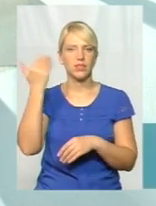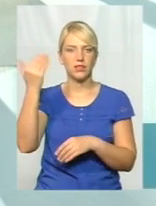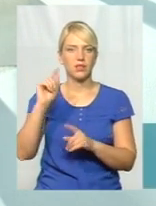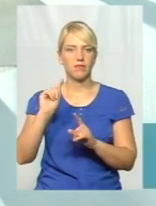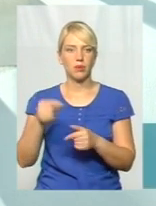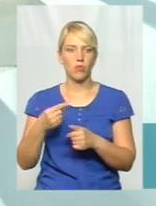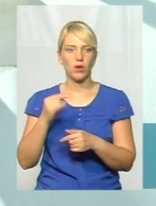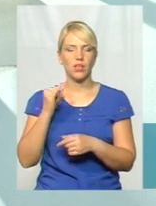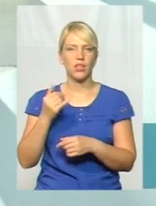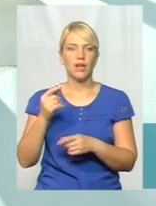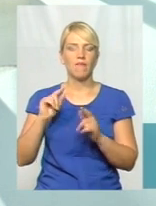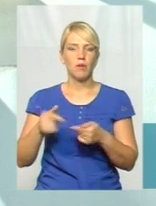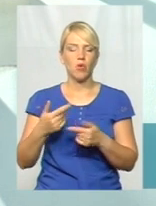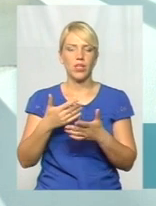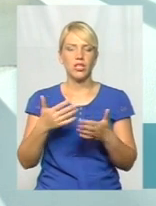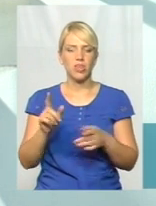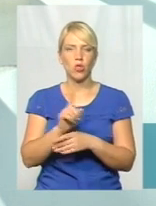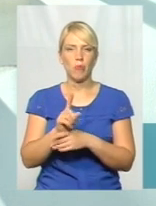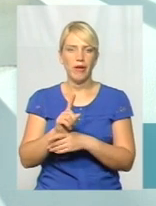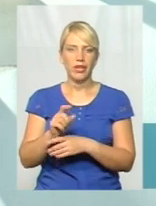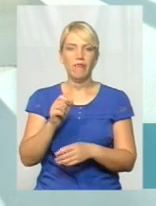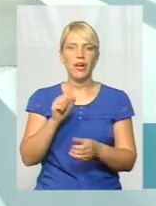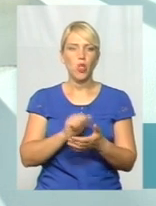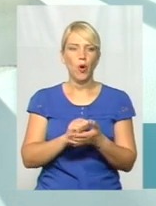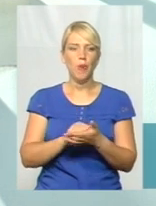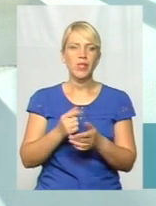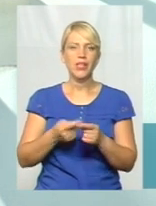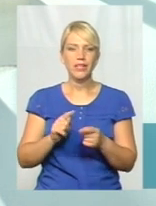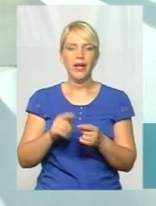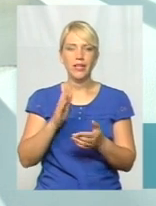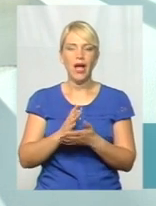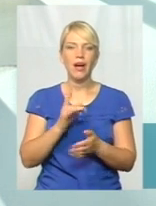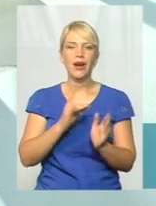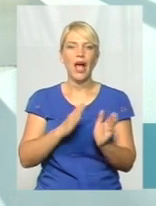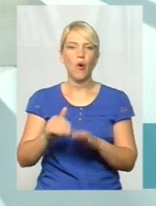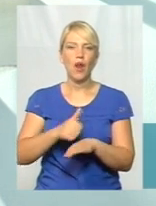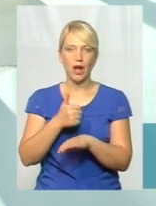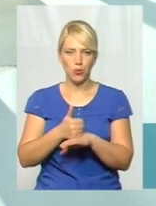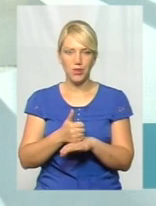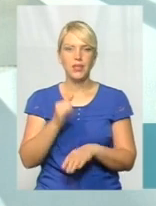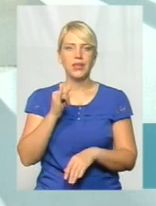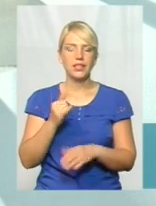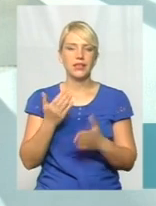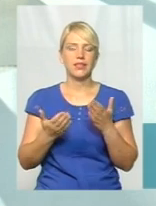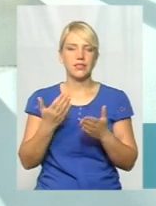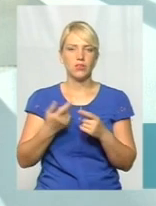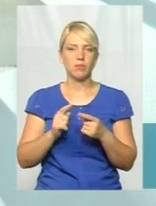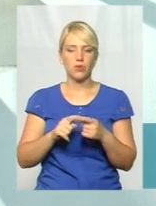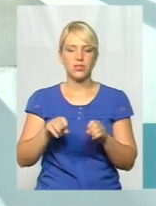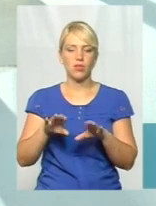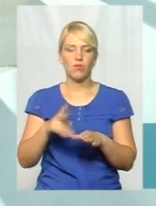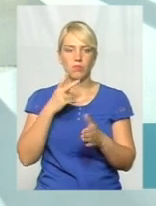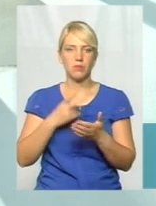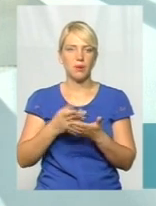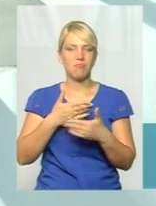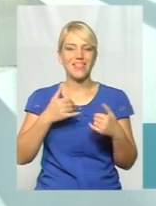а також вимоги інших нормативних документів. Тобто це є наш регулятор. І оскільки в постанові це передбачено, ми